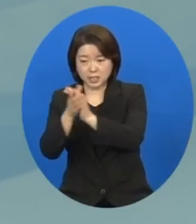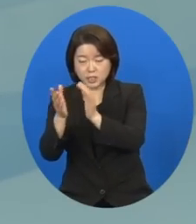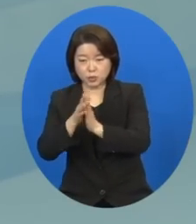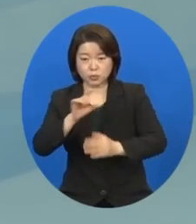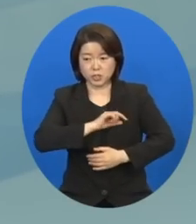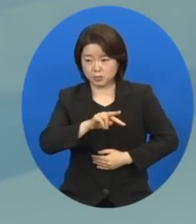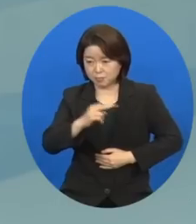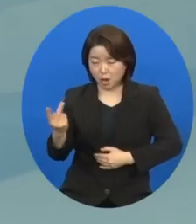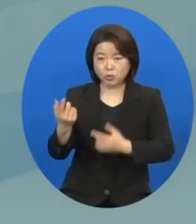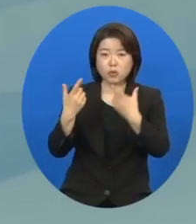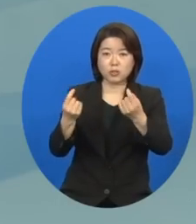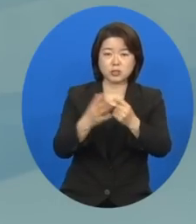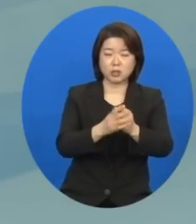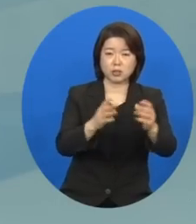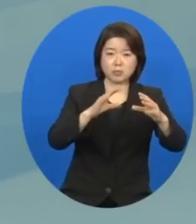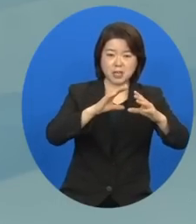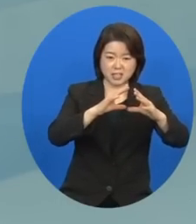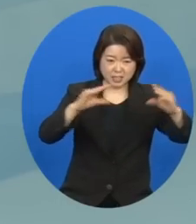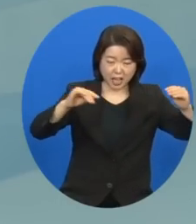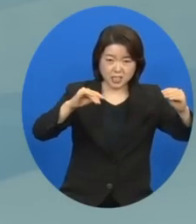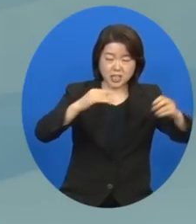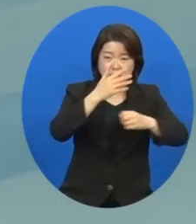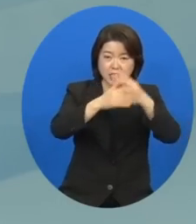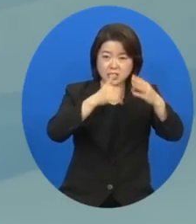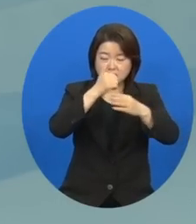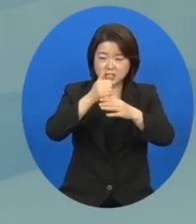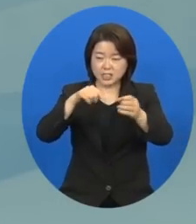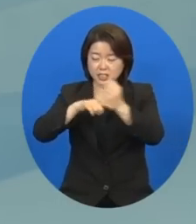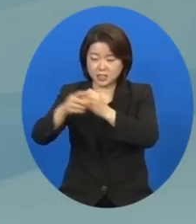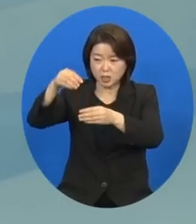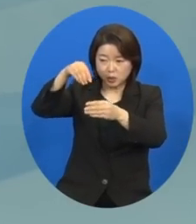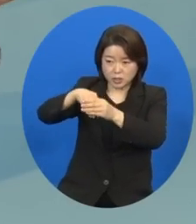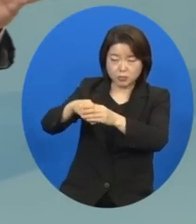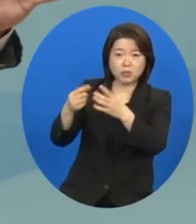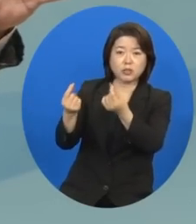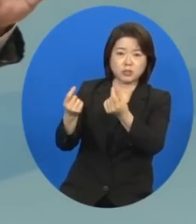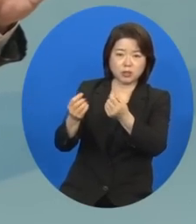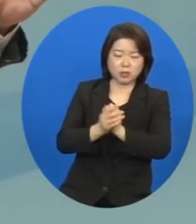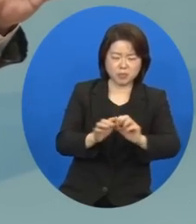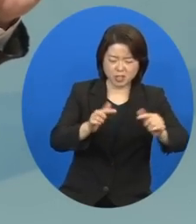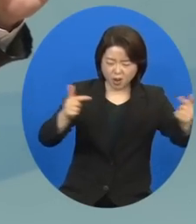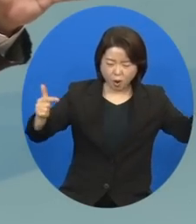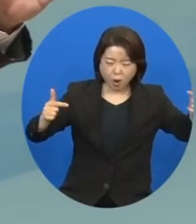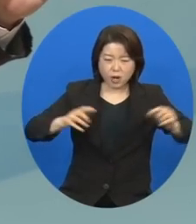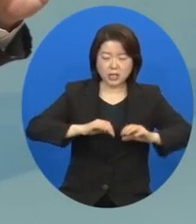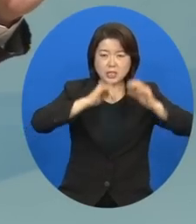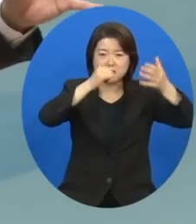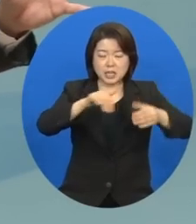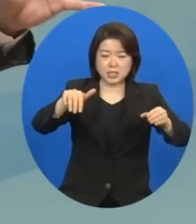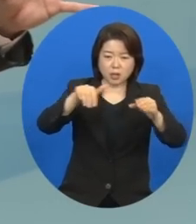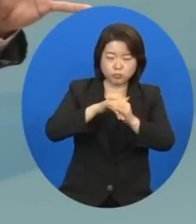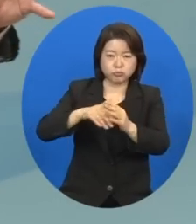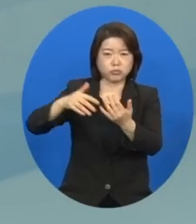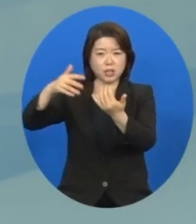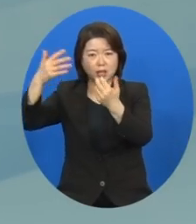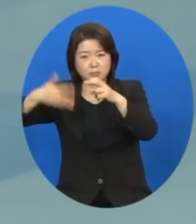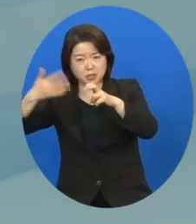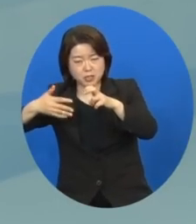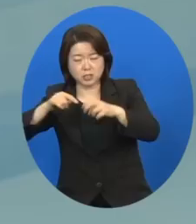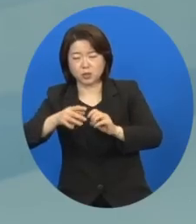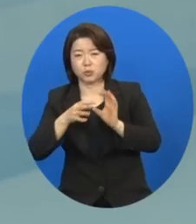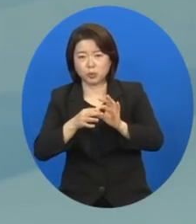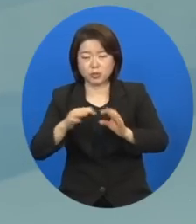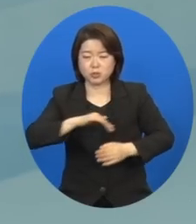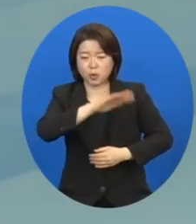바벨론 신의 그 이름과 그 상황을 심어넣으려 했던 것처럼 온갖 이 세상의 문화와 미디어와 모든 것들이